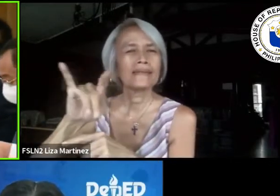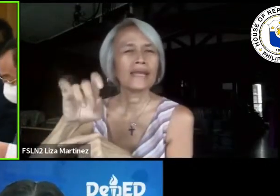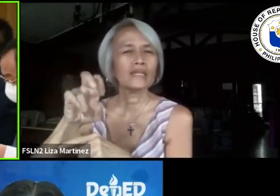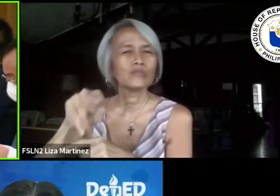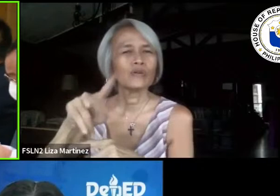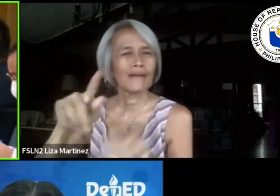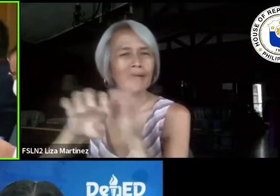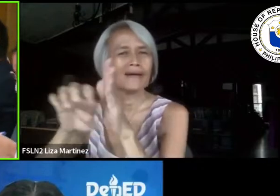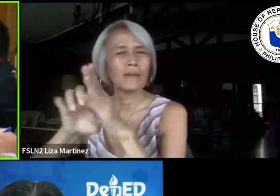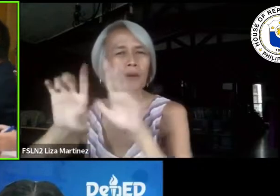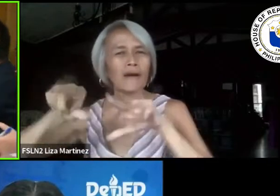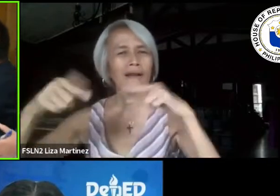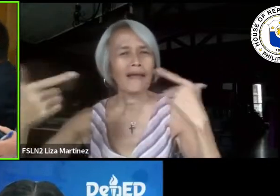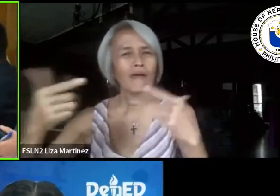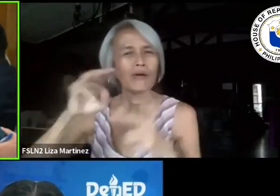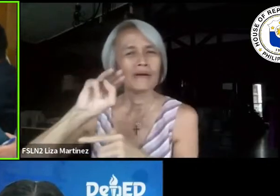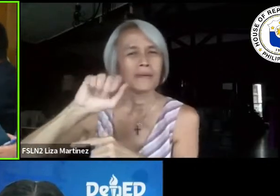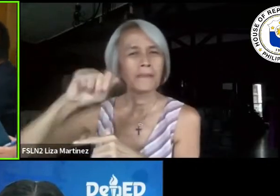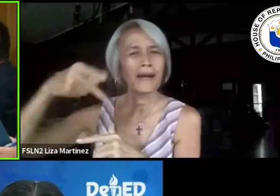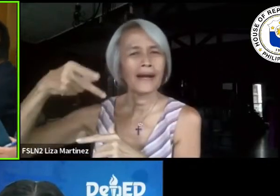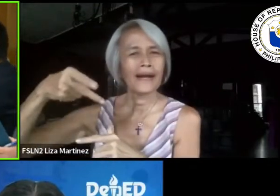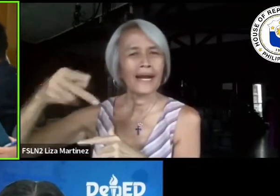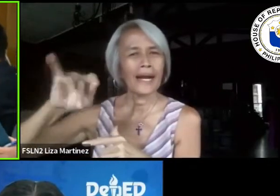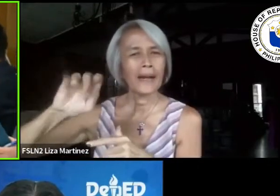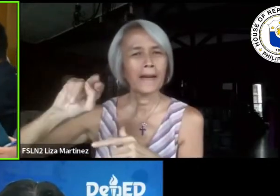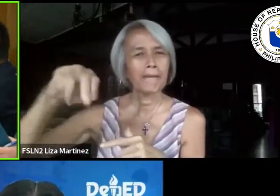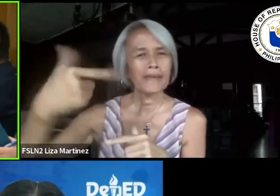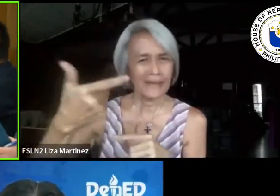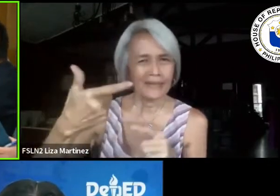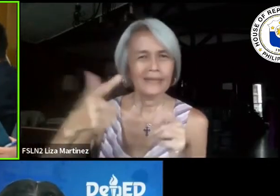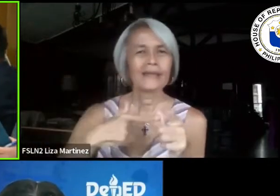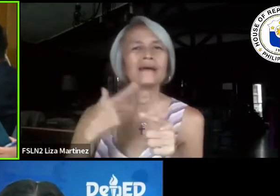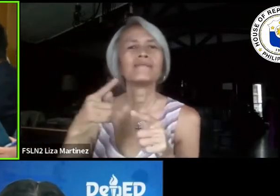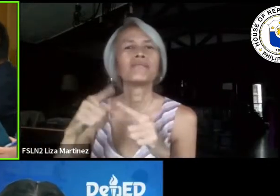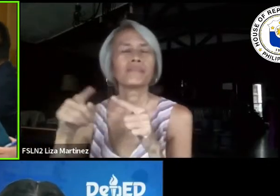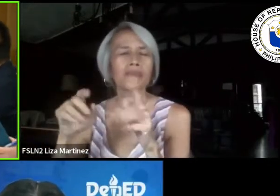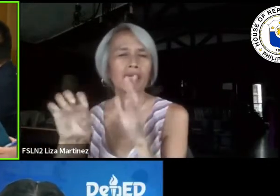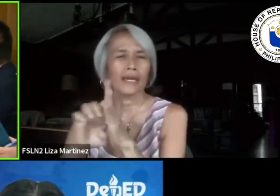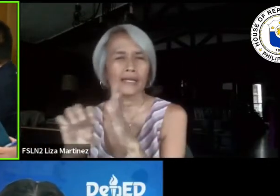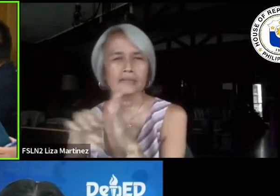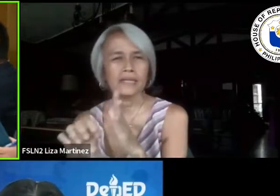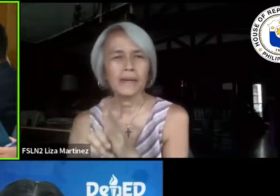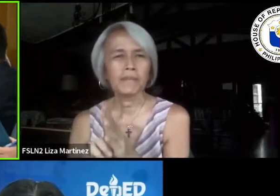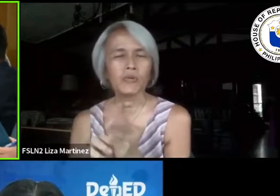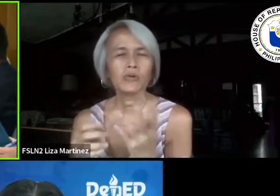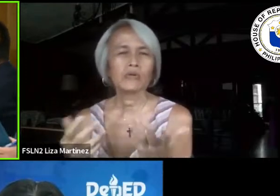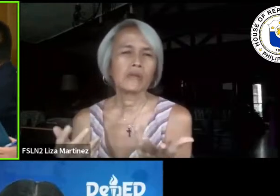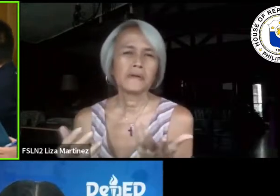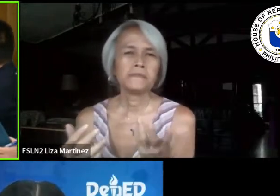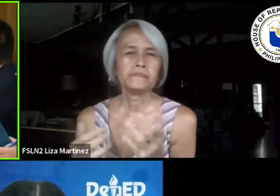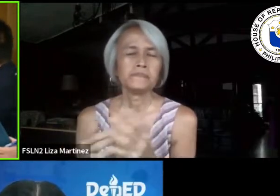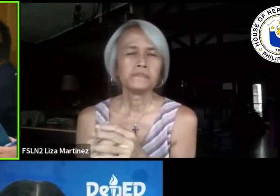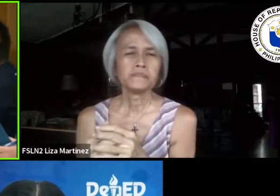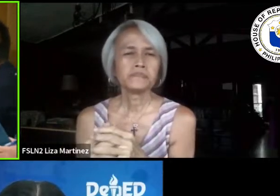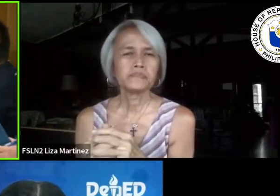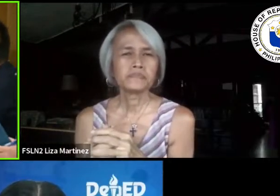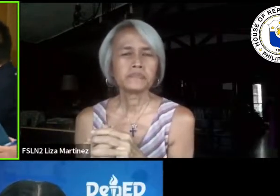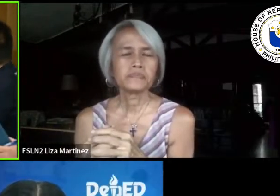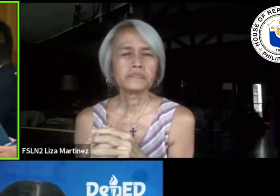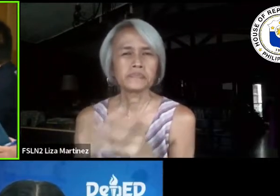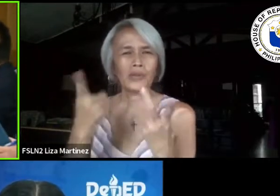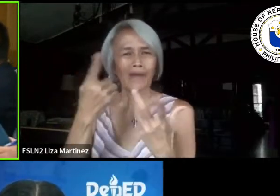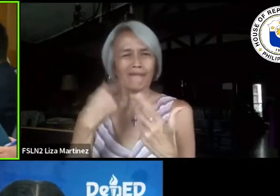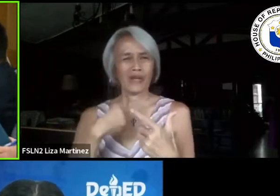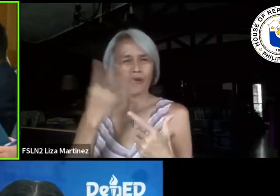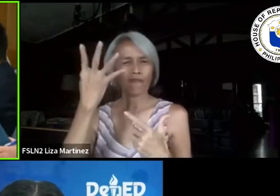mapping. Kasi nakalagay sa batas kasi, Ma'am Torio, di ba, may apat na level yan na nakalagay sa ano. Baka